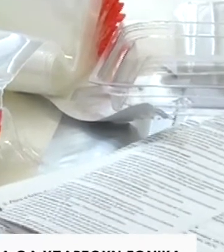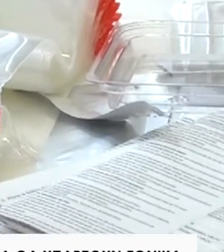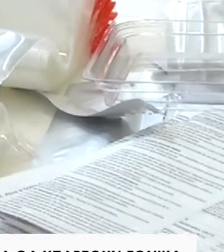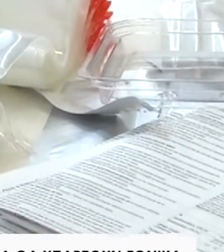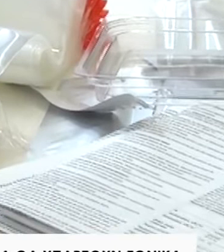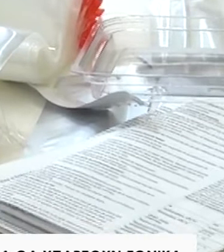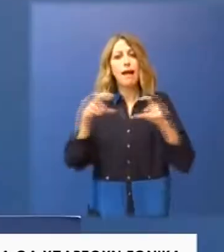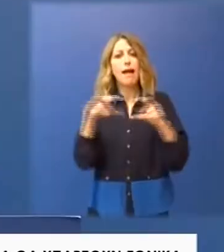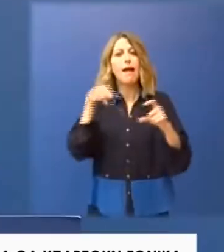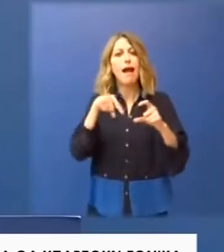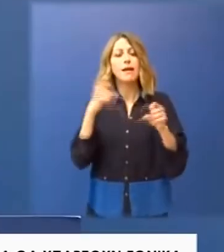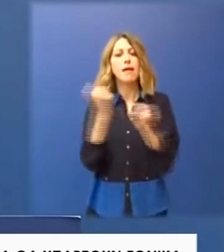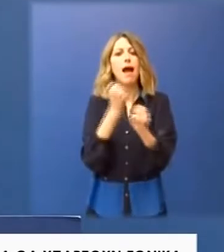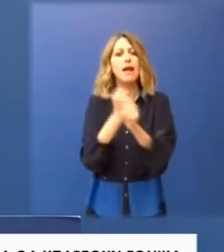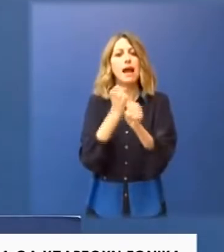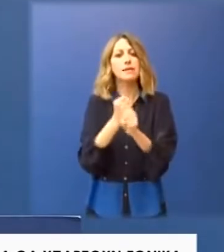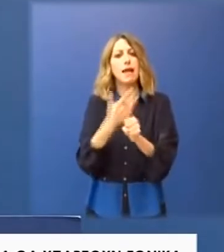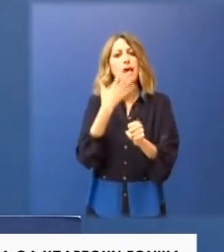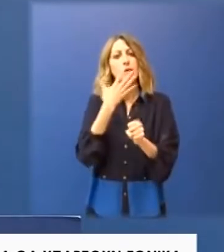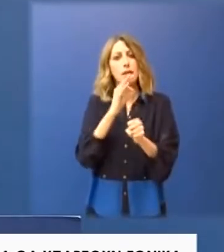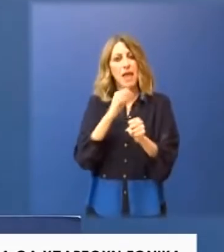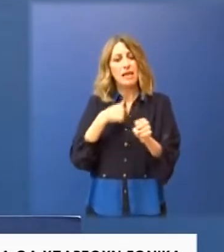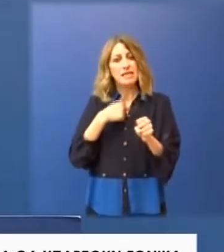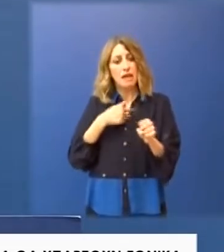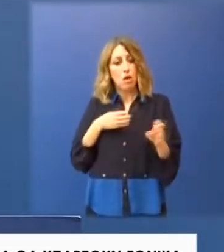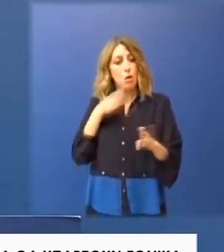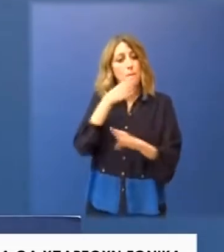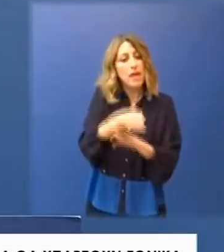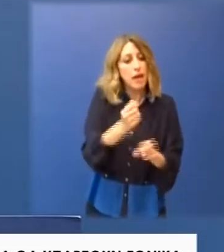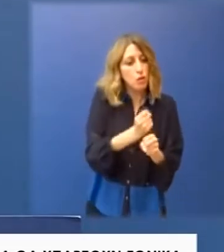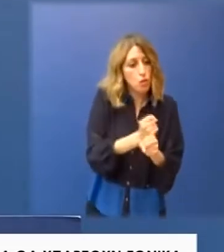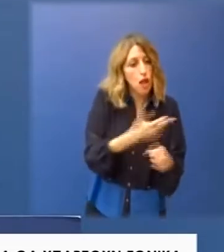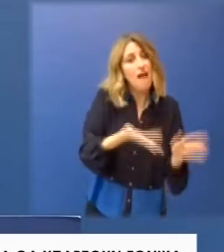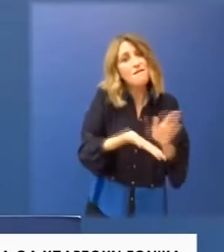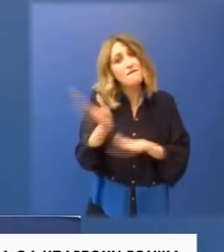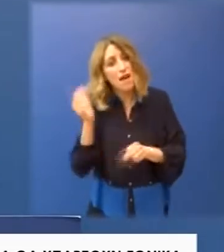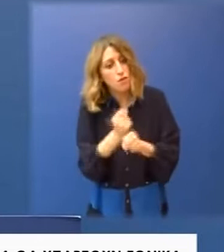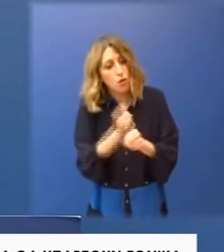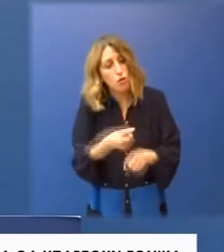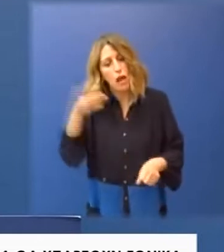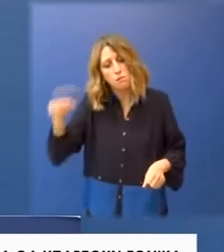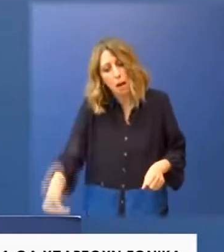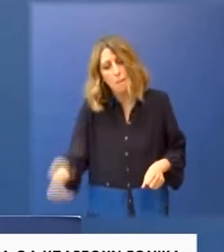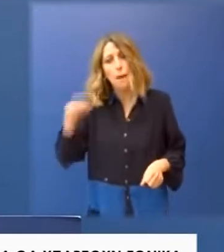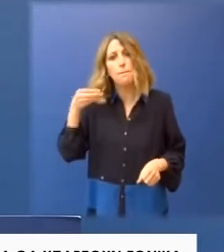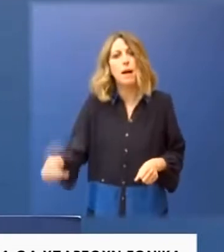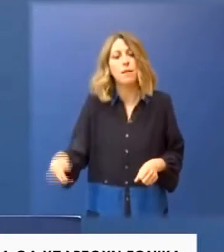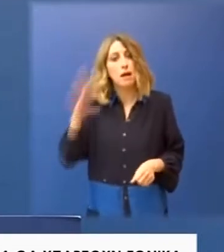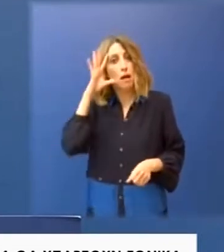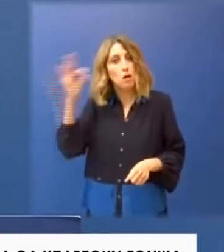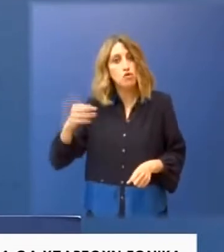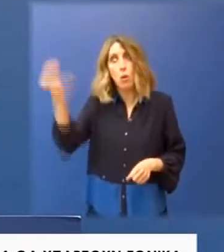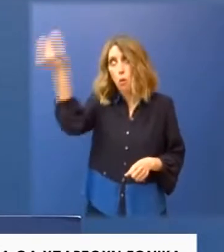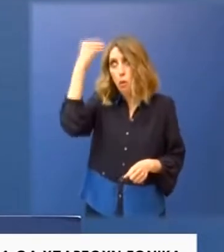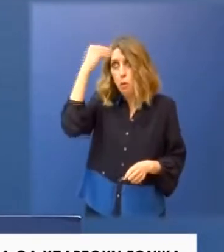για τους χώρους εργασίας. Ο κυβερνητικός εκπρόσωπος ολοκλήρωσε την ενημέρωση των πολιτικών συντακτών, δίνοντας έμφαση στο γεγονός ότι από 1η